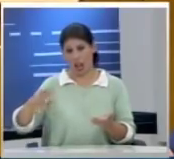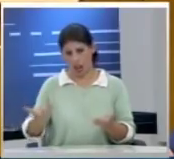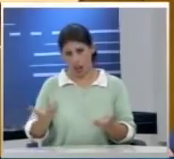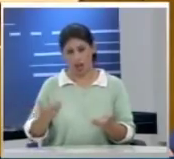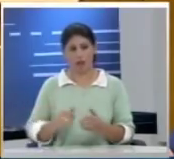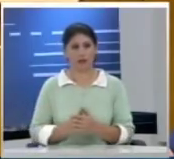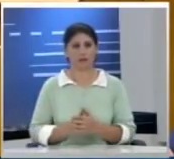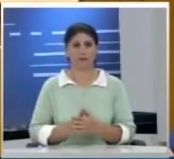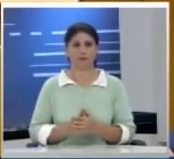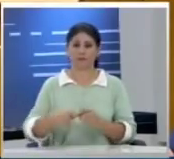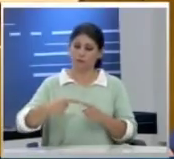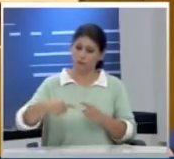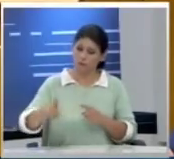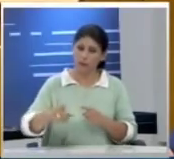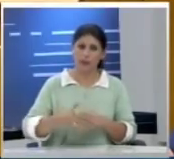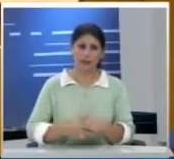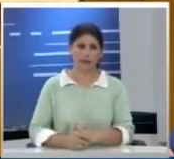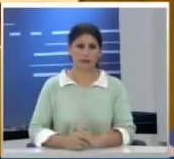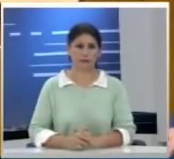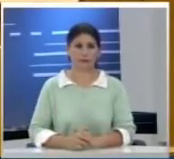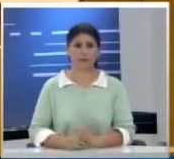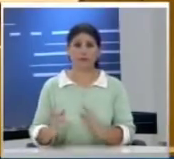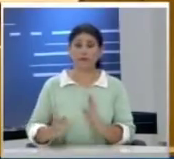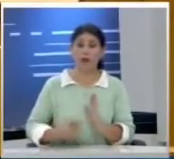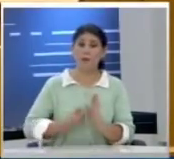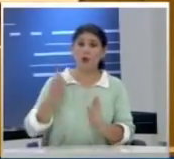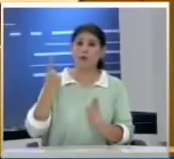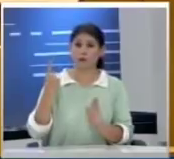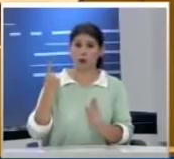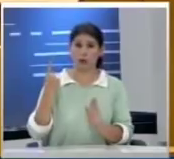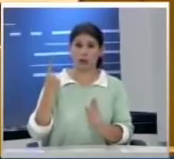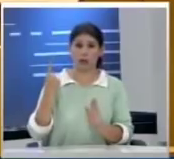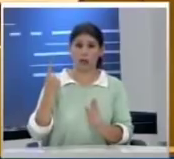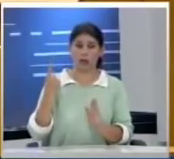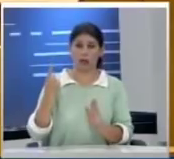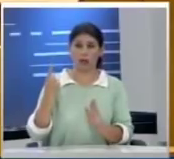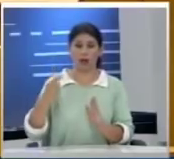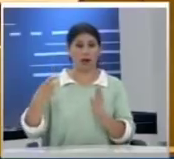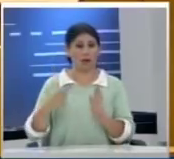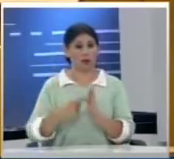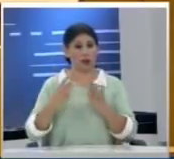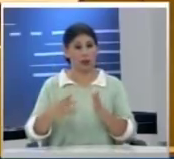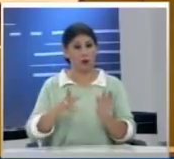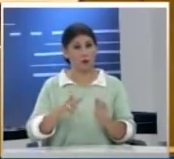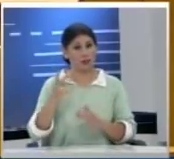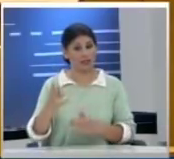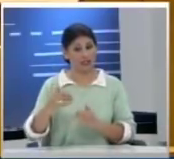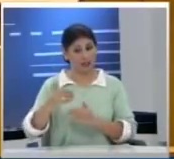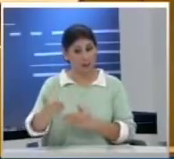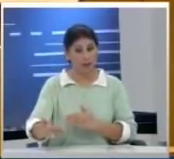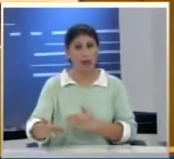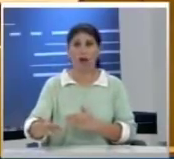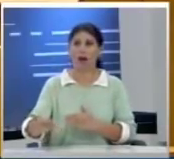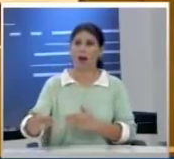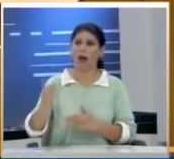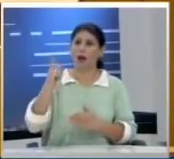να παραπέμψει για πρώτη φορά στη μεταπολιτευτική ιστορία του τόπου έναν υπουργό σε ειδικό